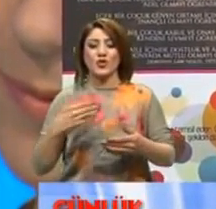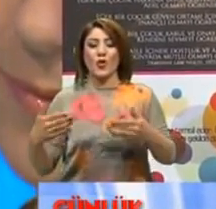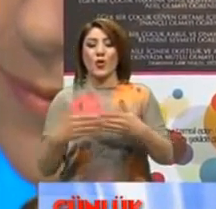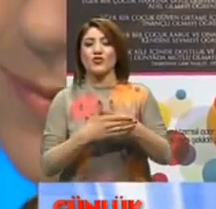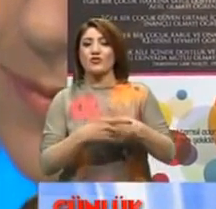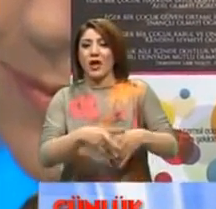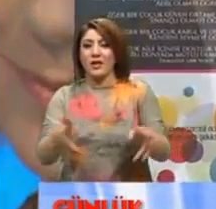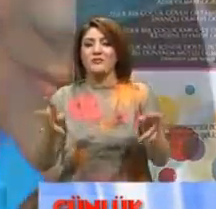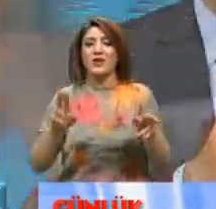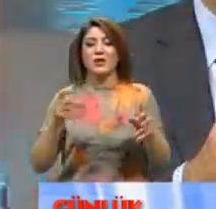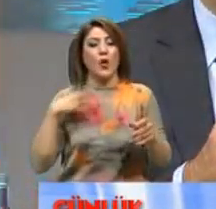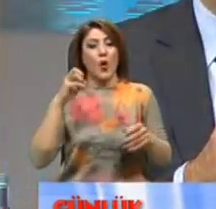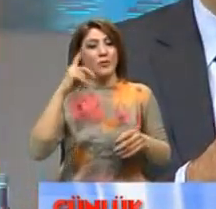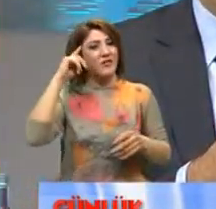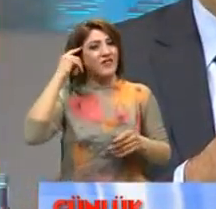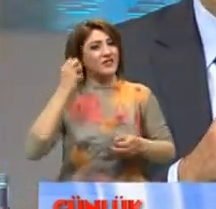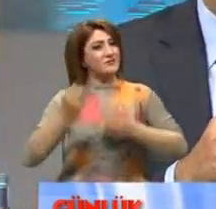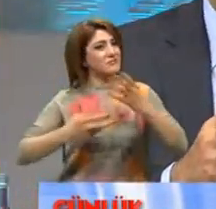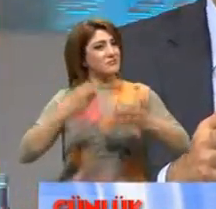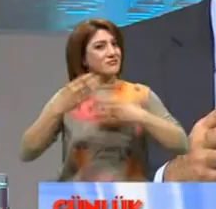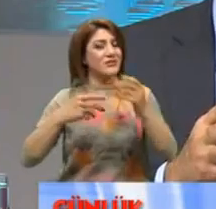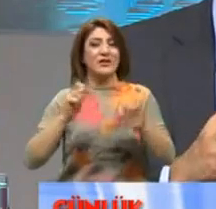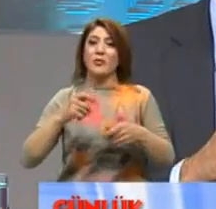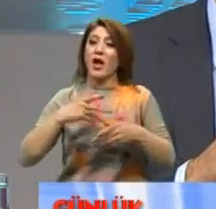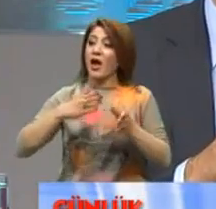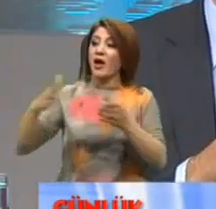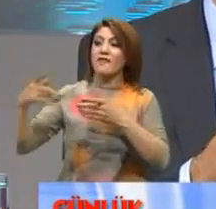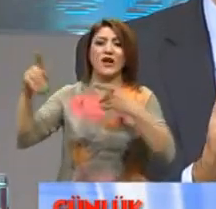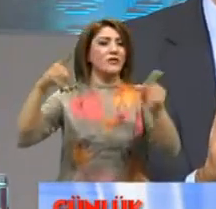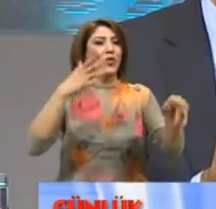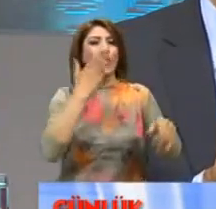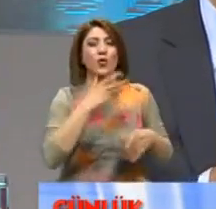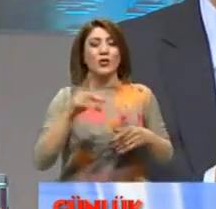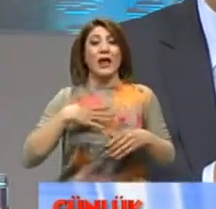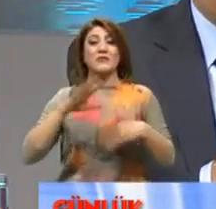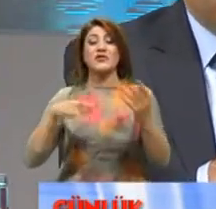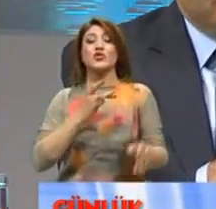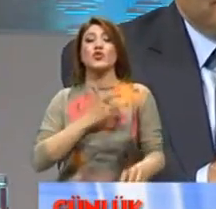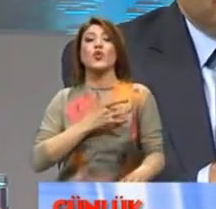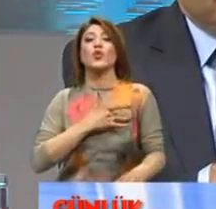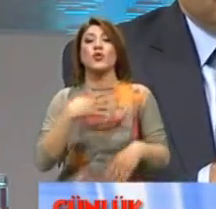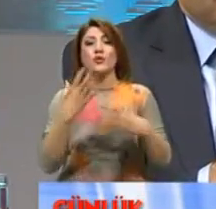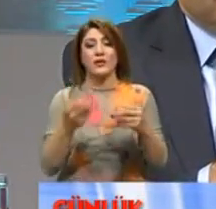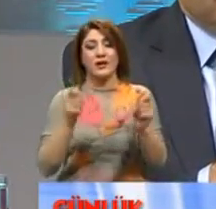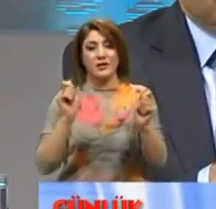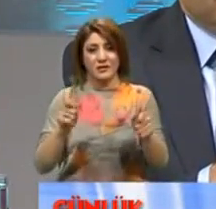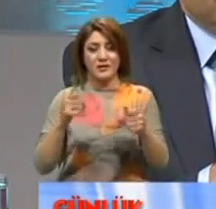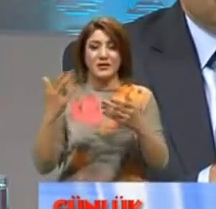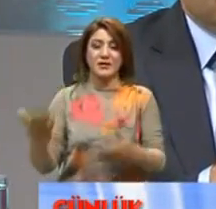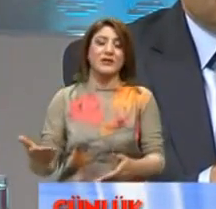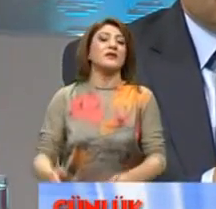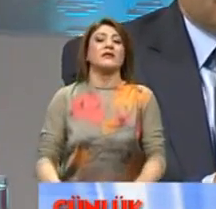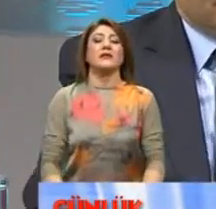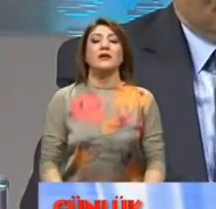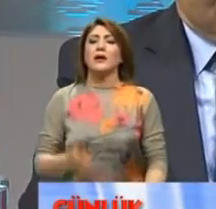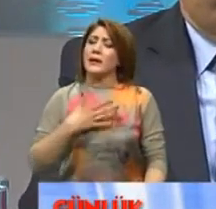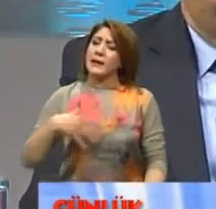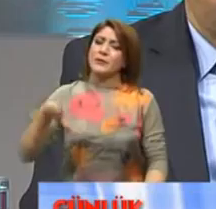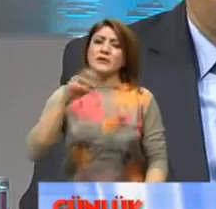öğretmenler kendileri üretiyorlar bunları. Çok güzel. Her okul ayrı ayrı şeyler gönüllü çıkartıyor. Olarak gönüllü değil. Olarak yapıyorlar. Biz tabii münferit olarak herkes işte